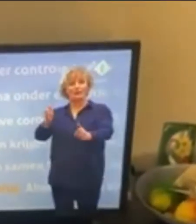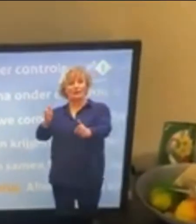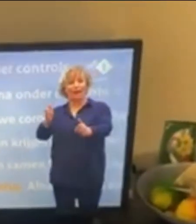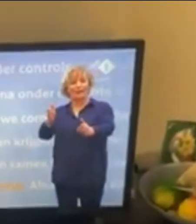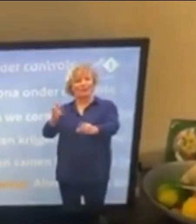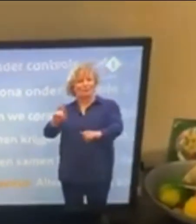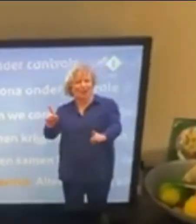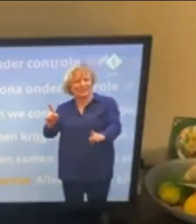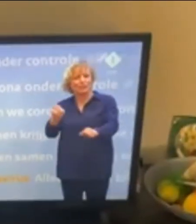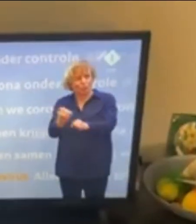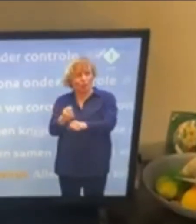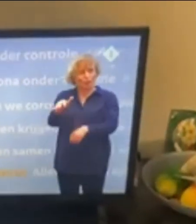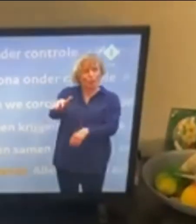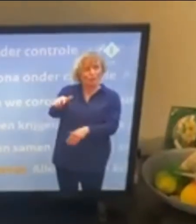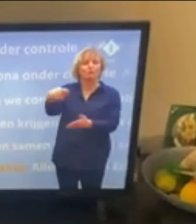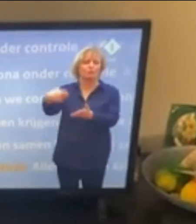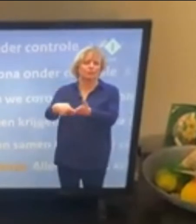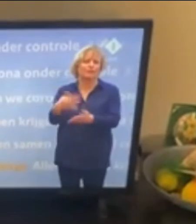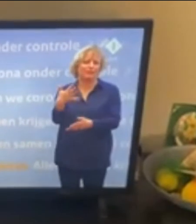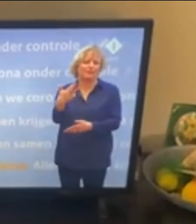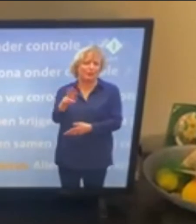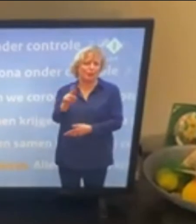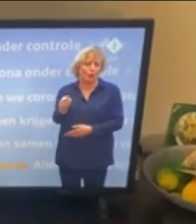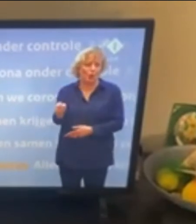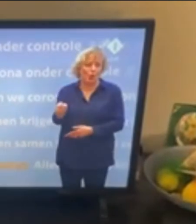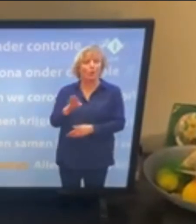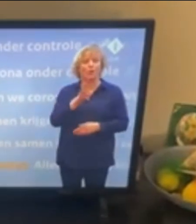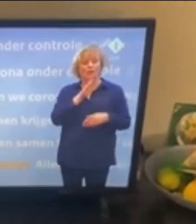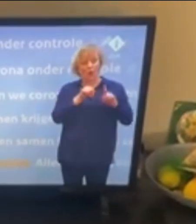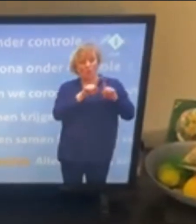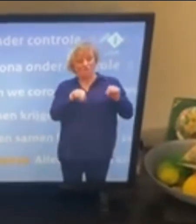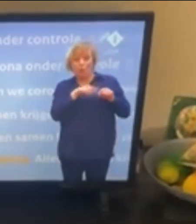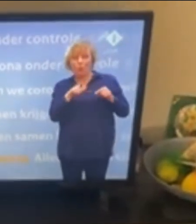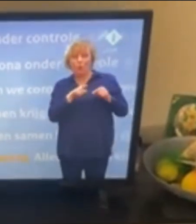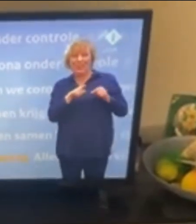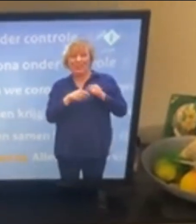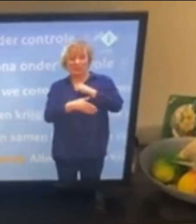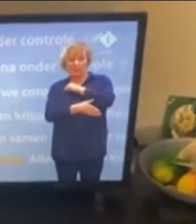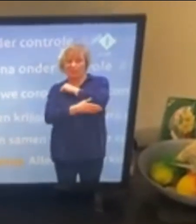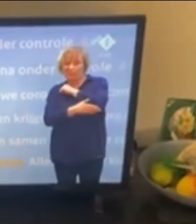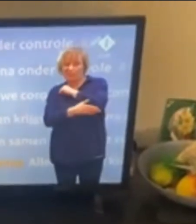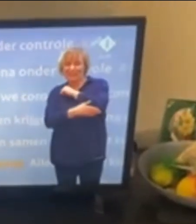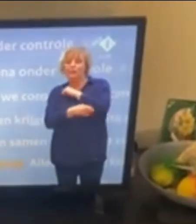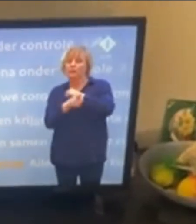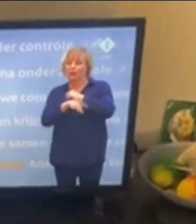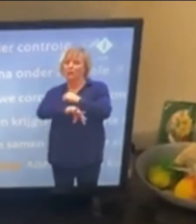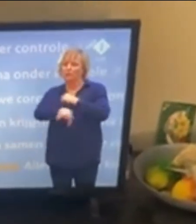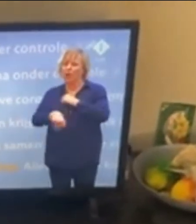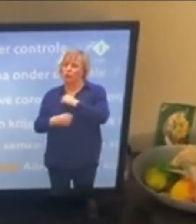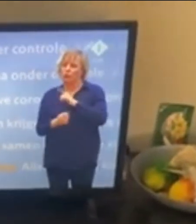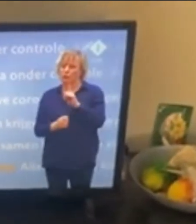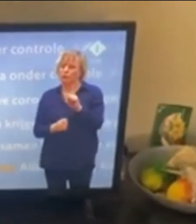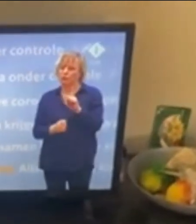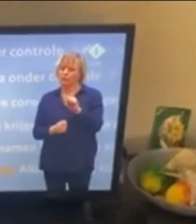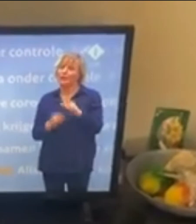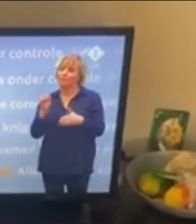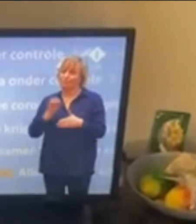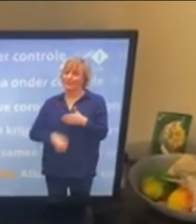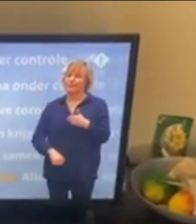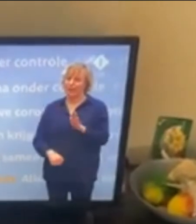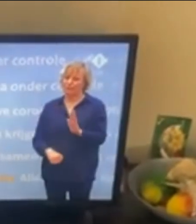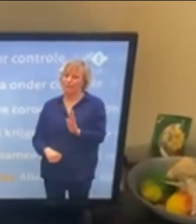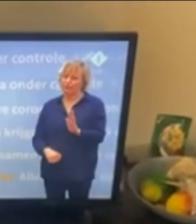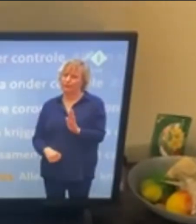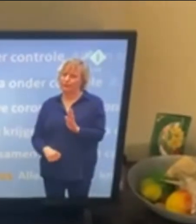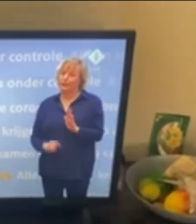mag. En zou iemand rommelen met de formulieren, dan moet ik echt op wijzen dat dat fraude is. En dat ja. is een misdrijf en dat